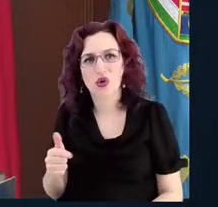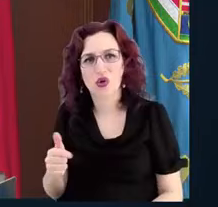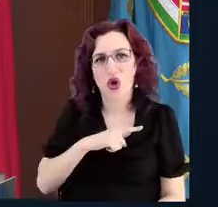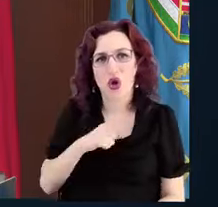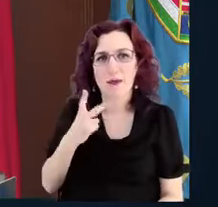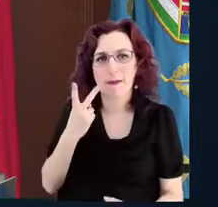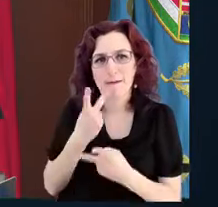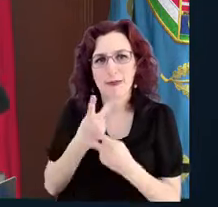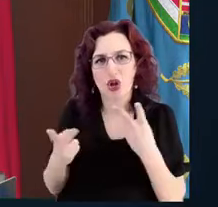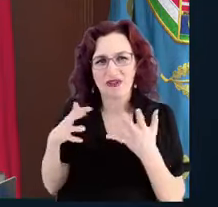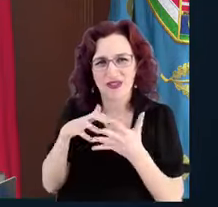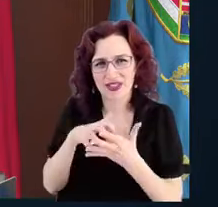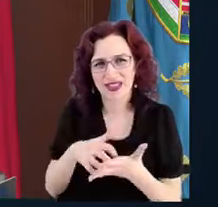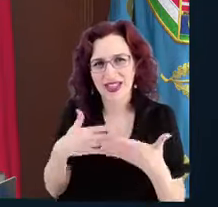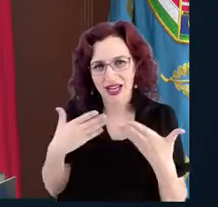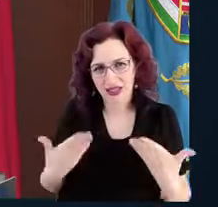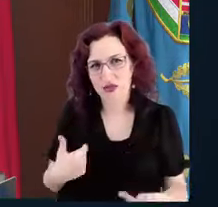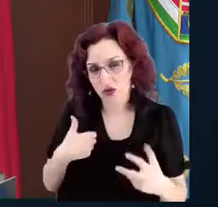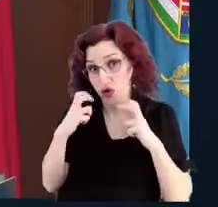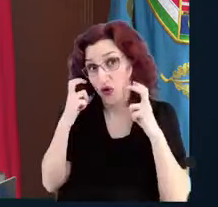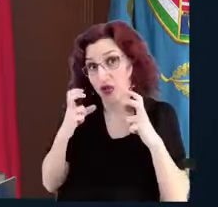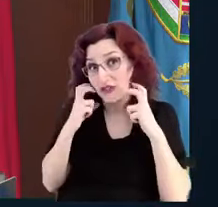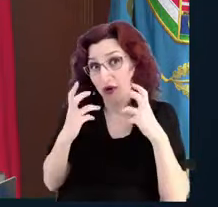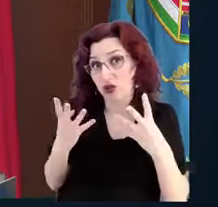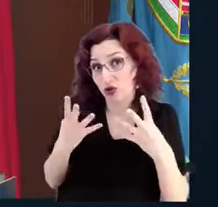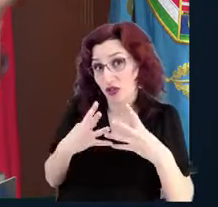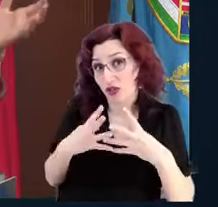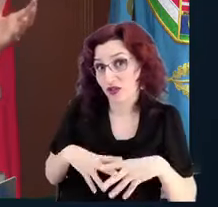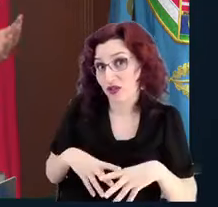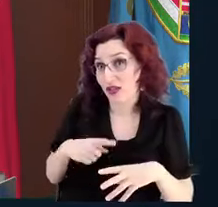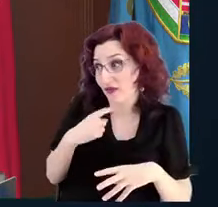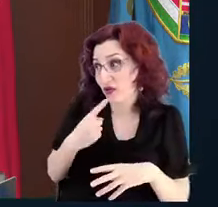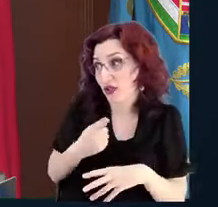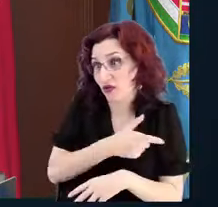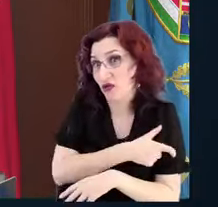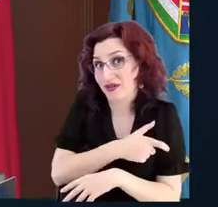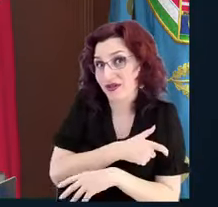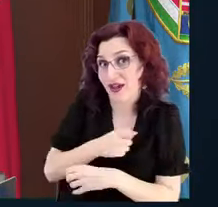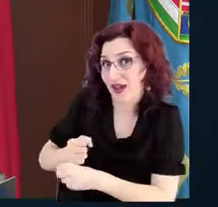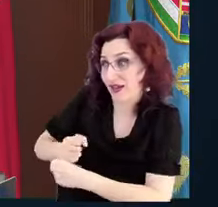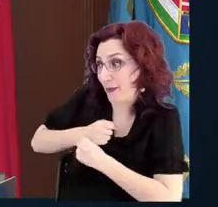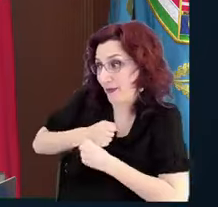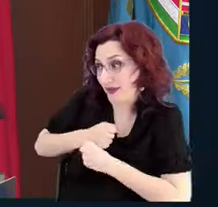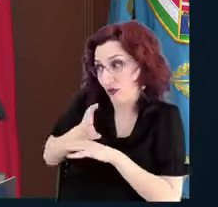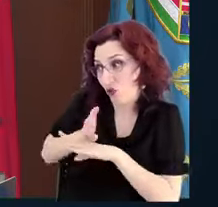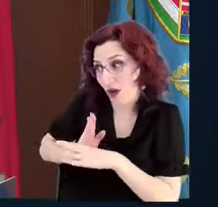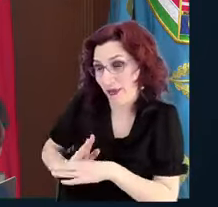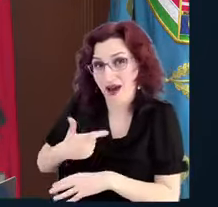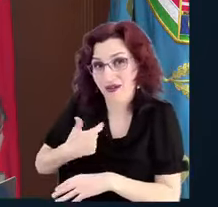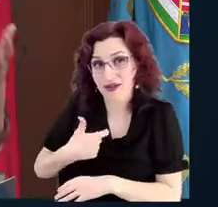sforzo organizzativo lo dico in rappresentanza di un pezzo delle parti sociali essendo stata nella discussione che ha prodotto diciamo